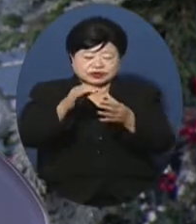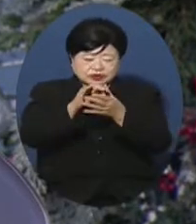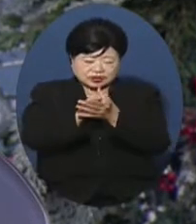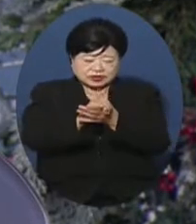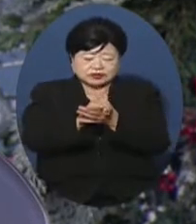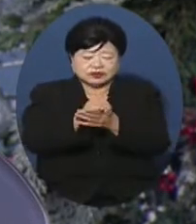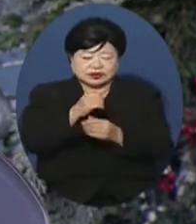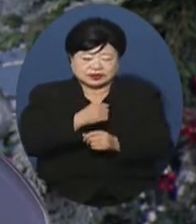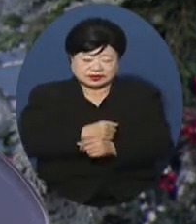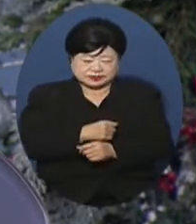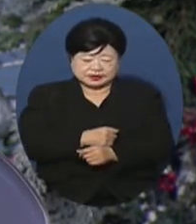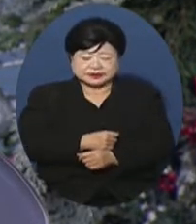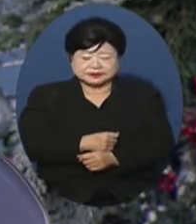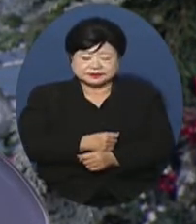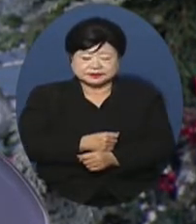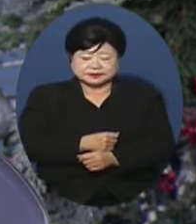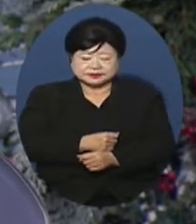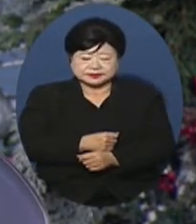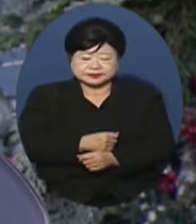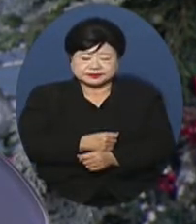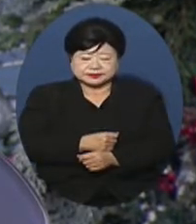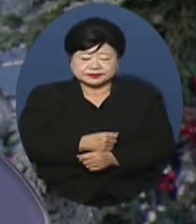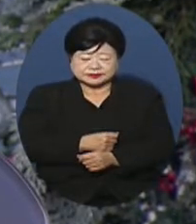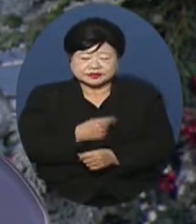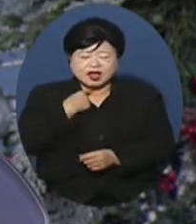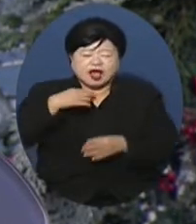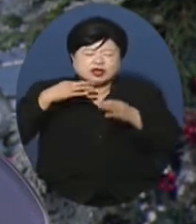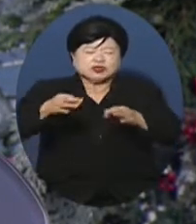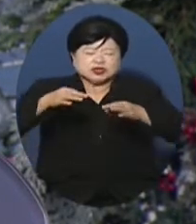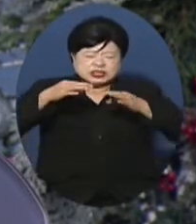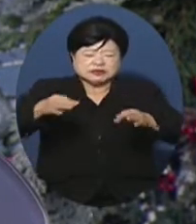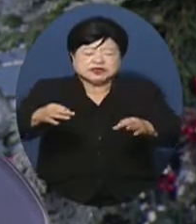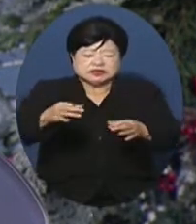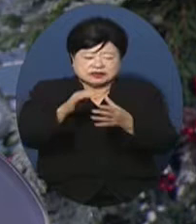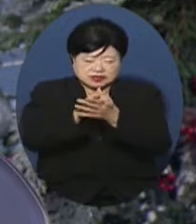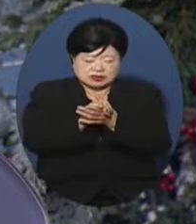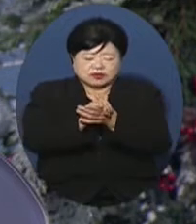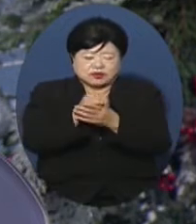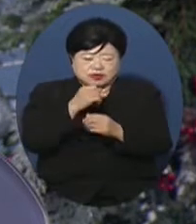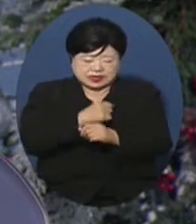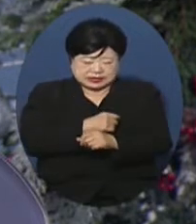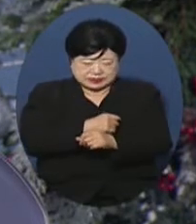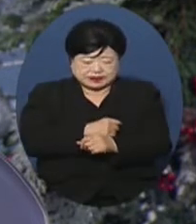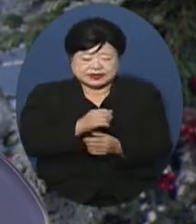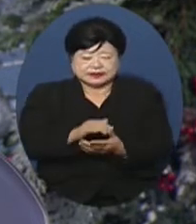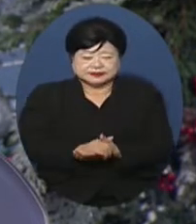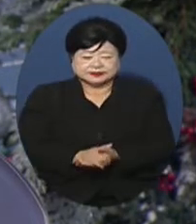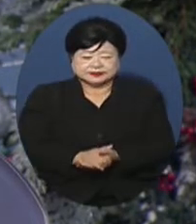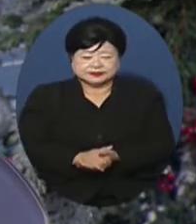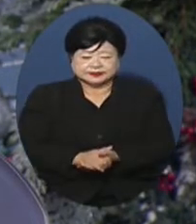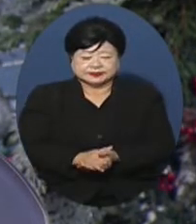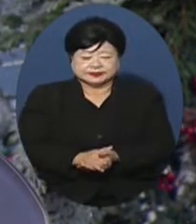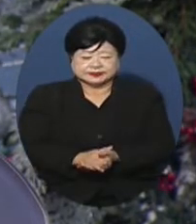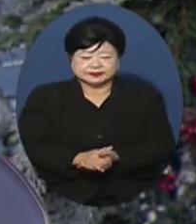1 들른 회화 7 3 7 처음에